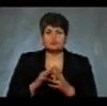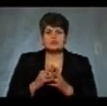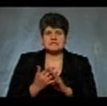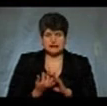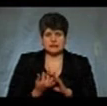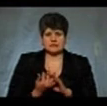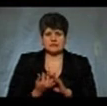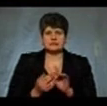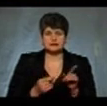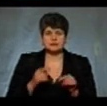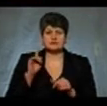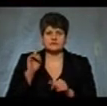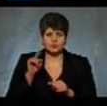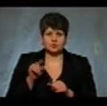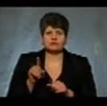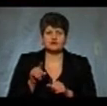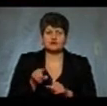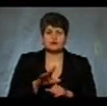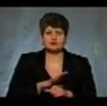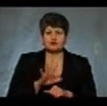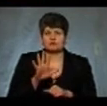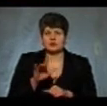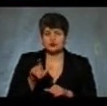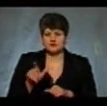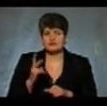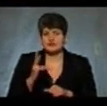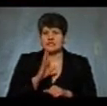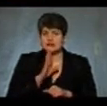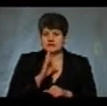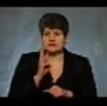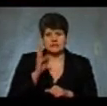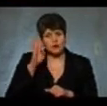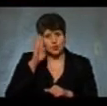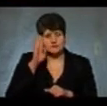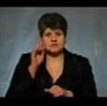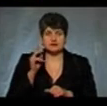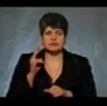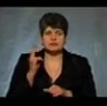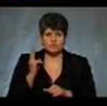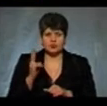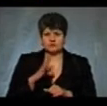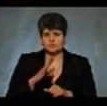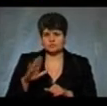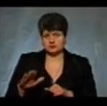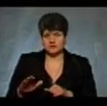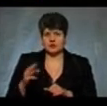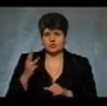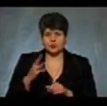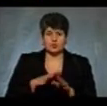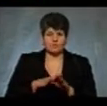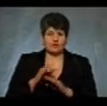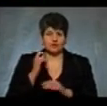там відомо, що їх було 5 чоловік, 2 дівчат, 3 хлопця, із них 2 було неповнолітніх, а 3